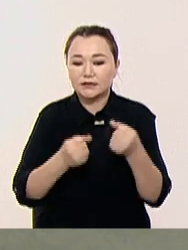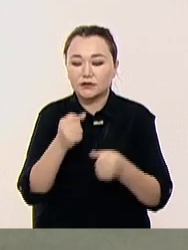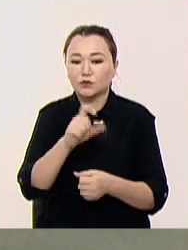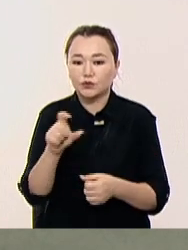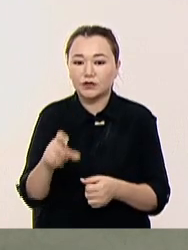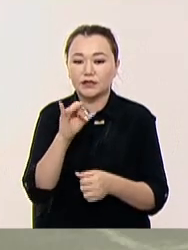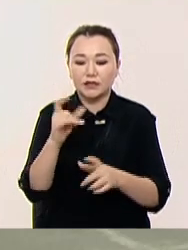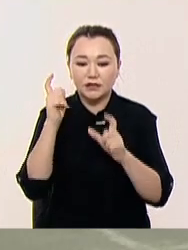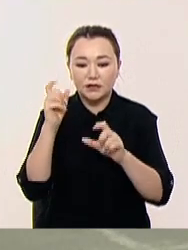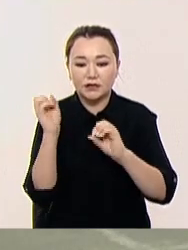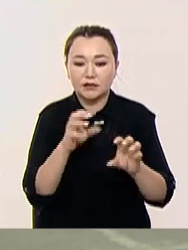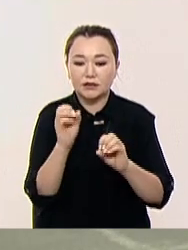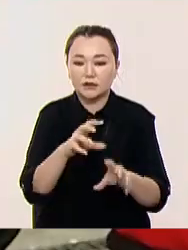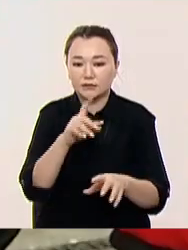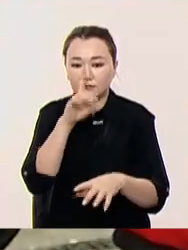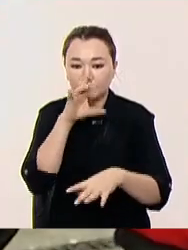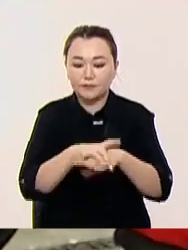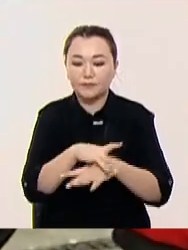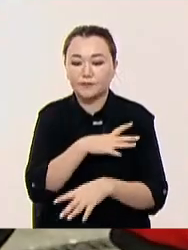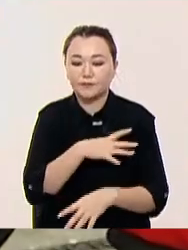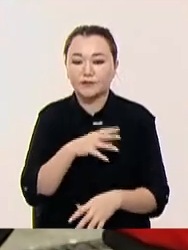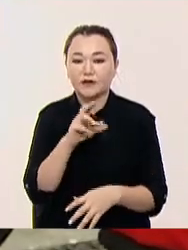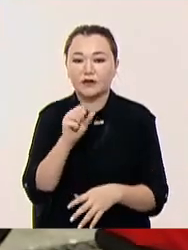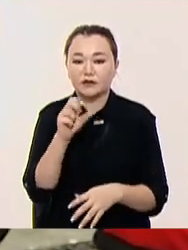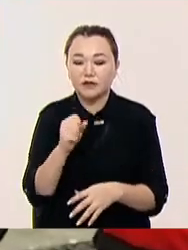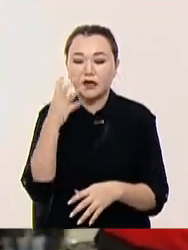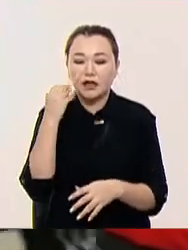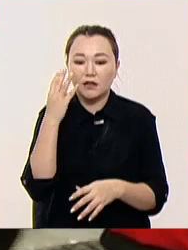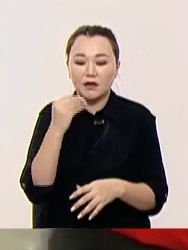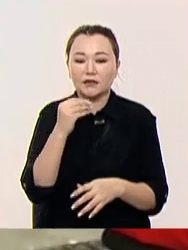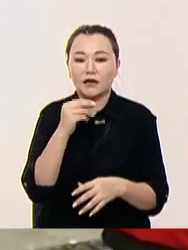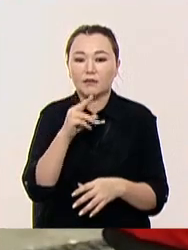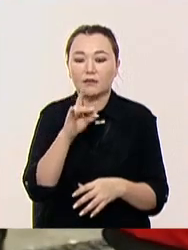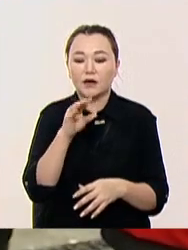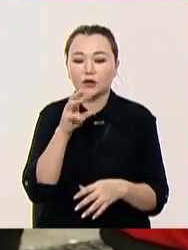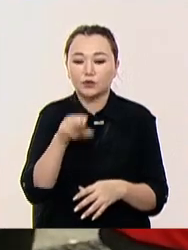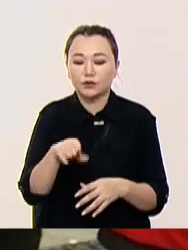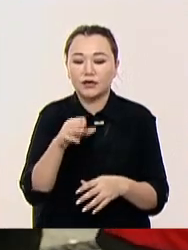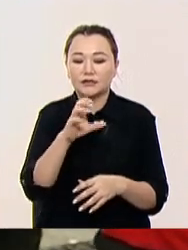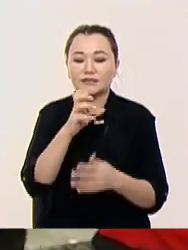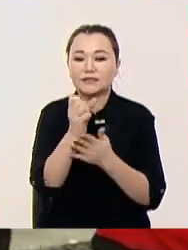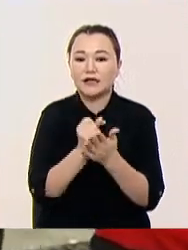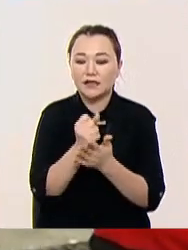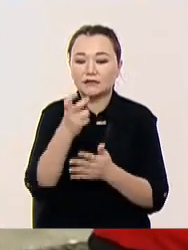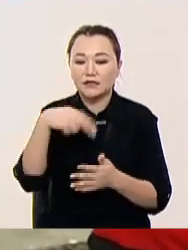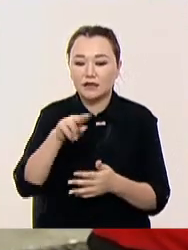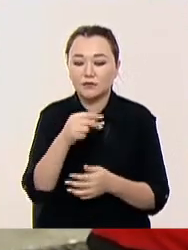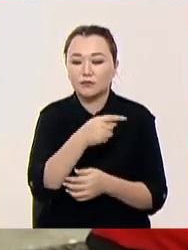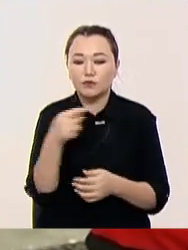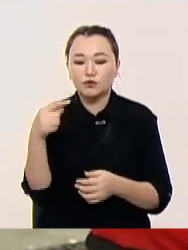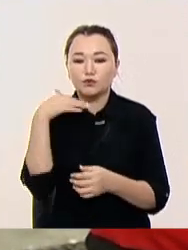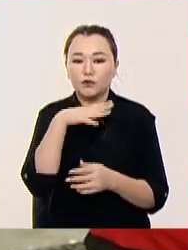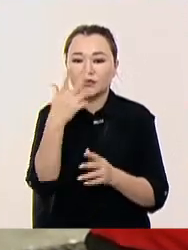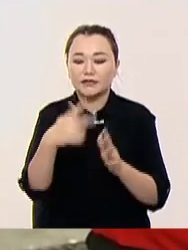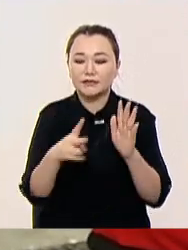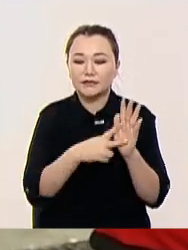мен жүк тиеушілер ілінді дейді. Мына кассада Алматы продукт кассасы складында минус шығып отыр 37